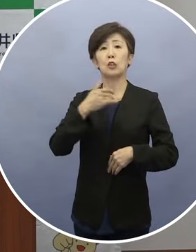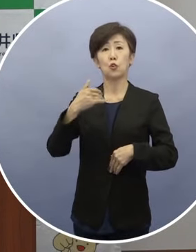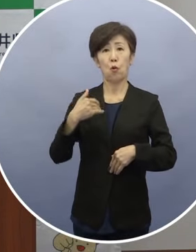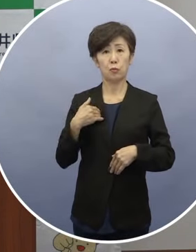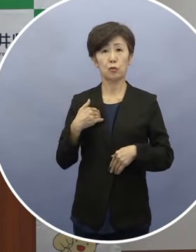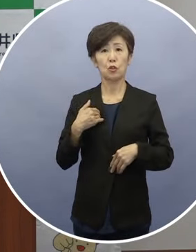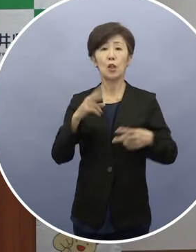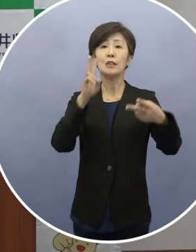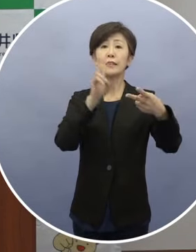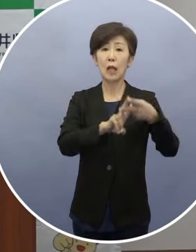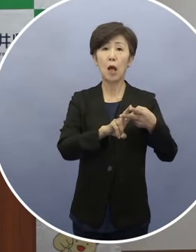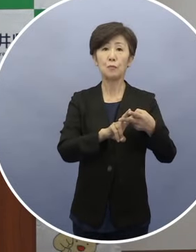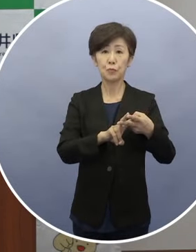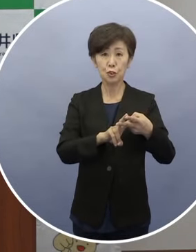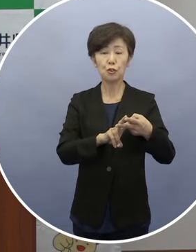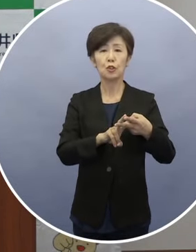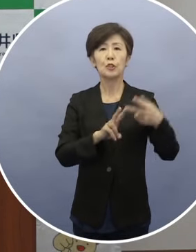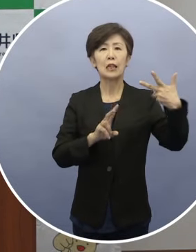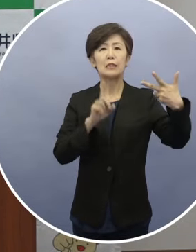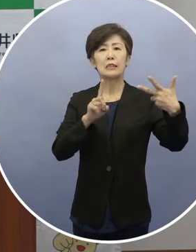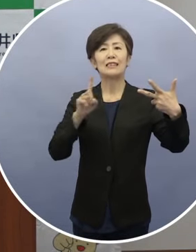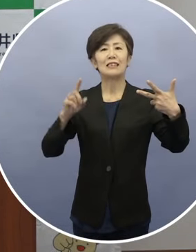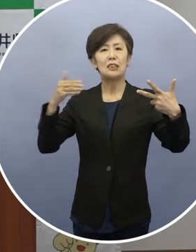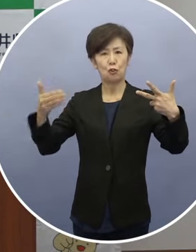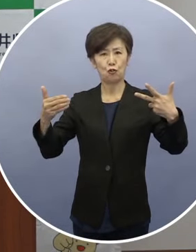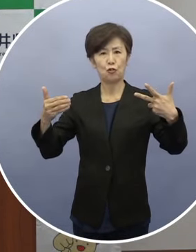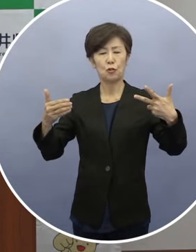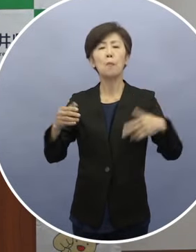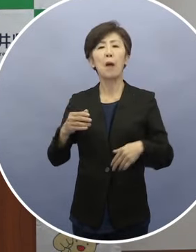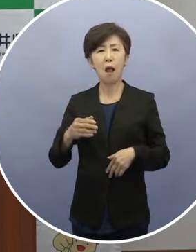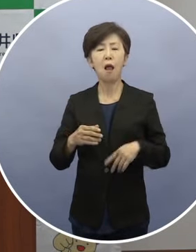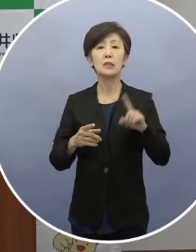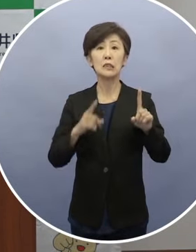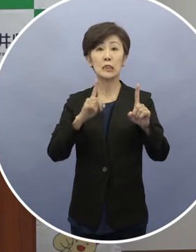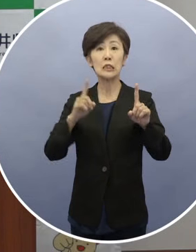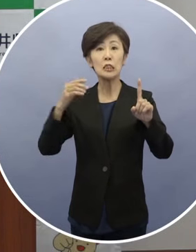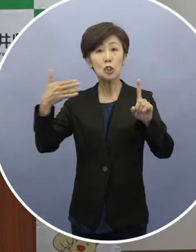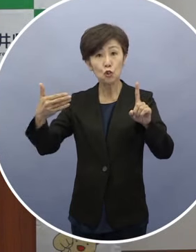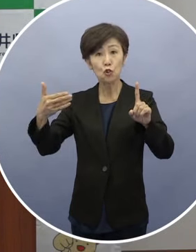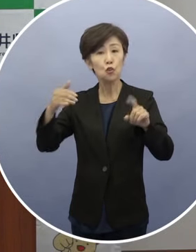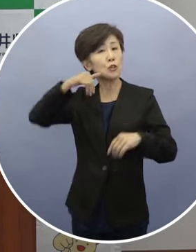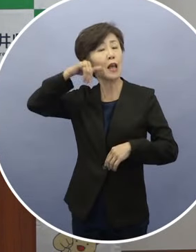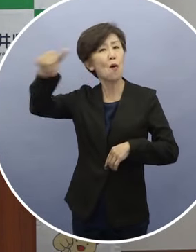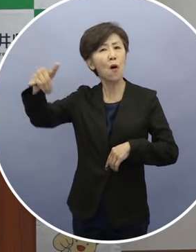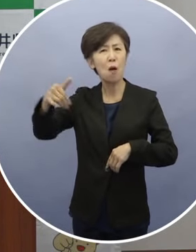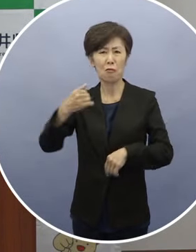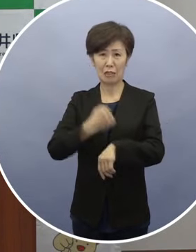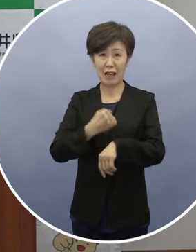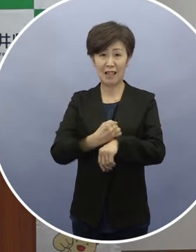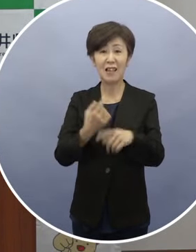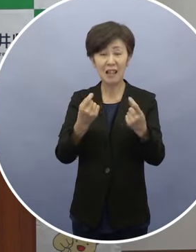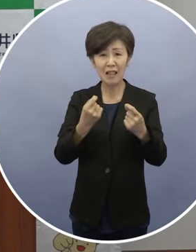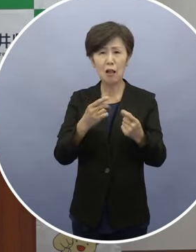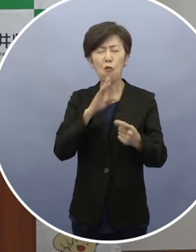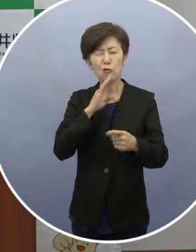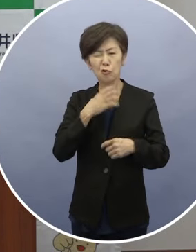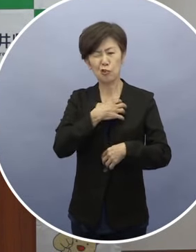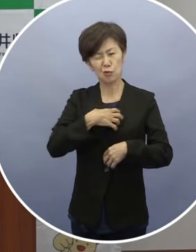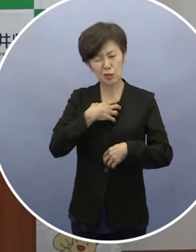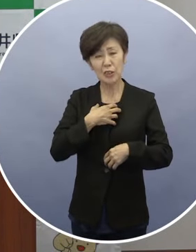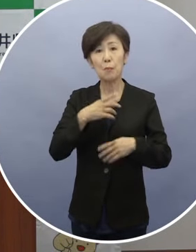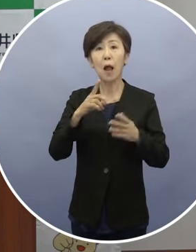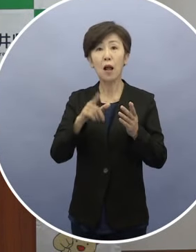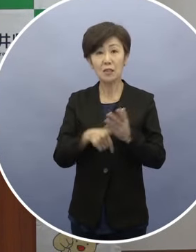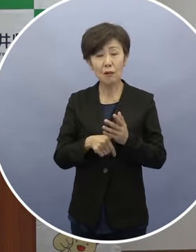ャープ7119番って結構かけるのも勇気がいると思います。本当に苦しんでればすぐにかけられると思いますけれ